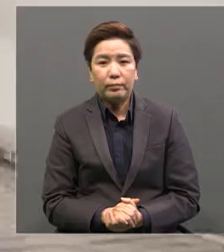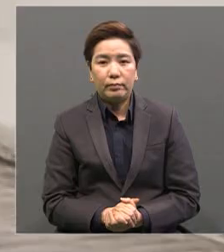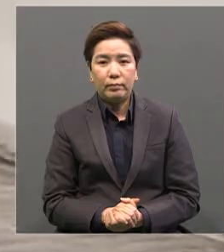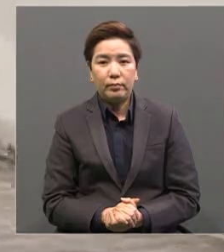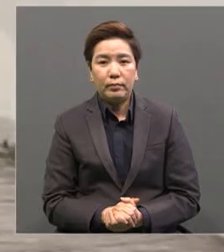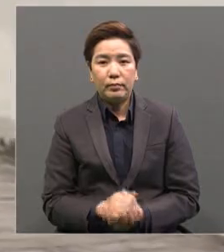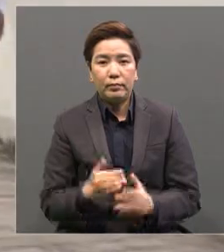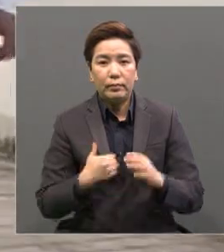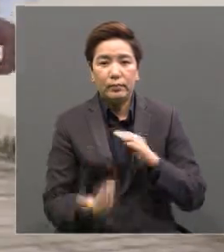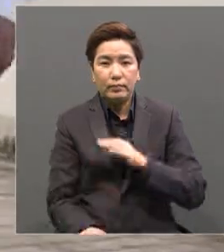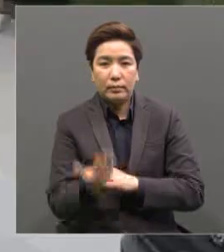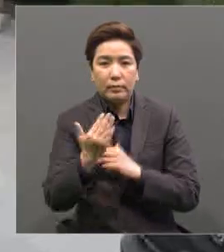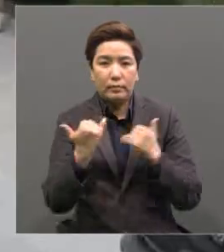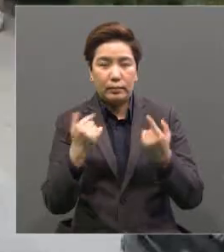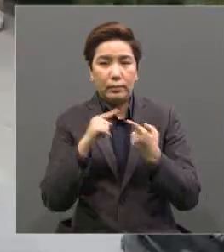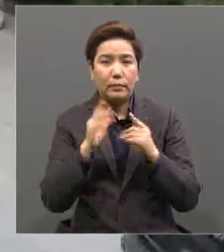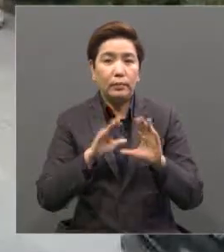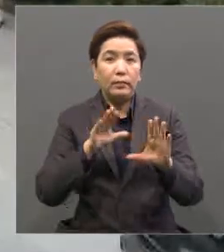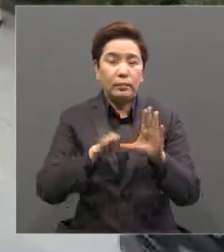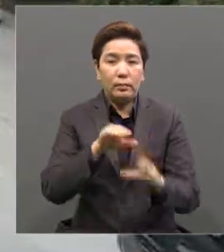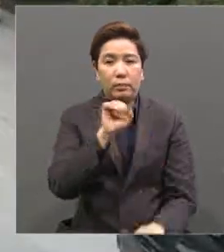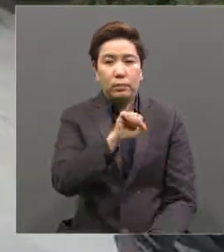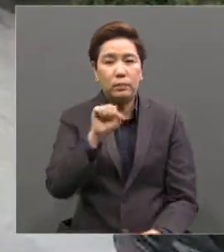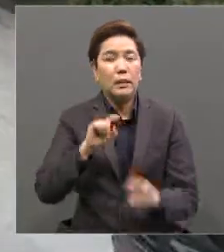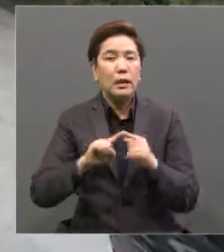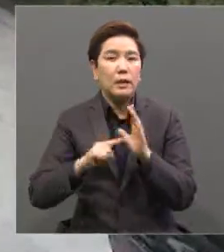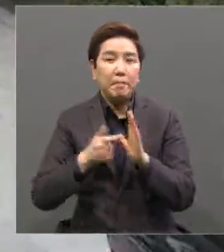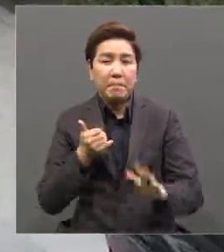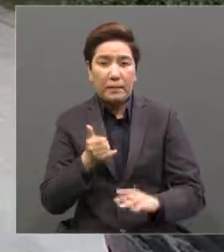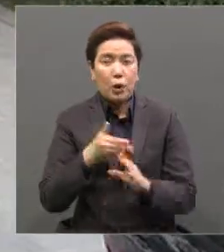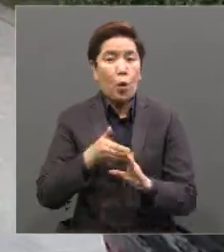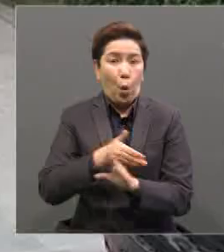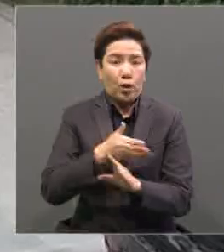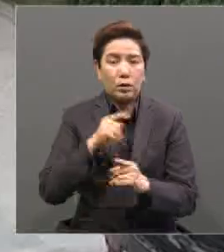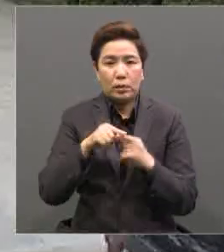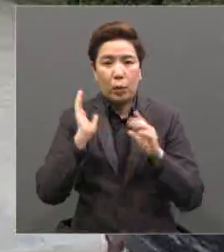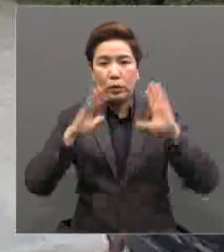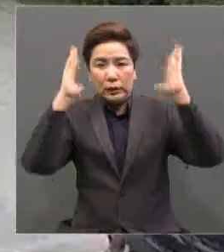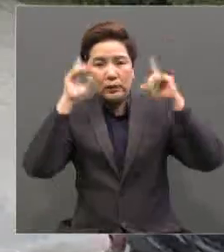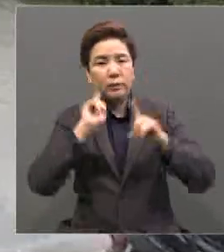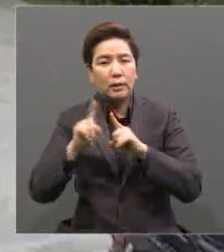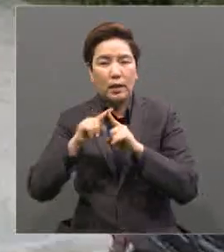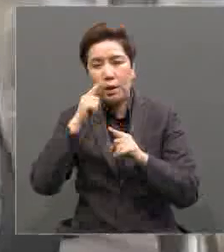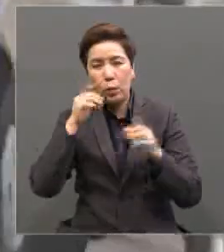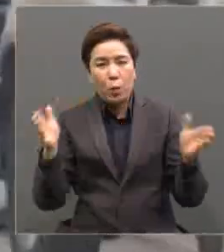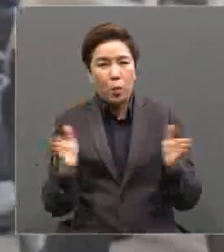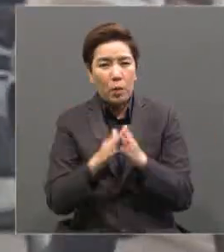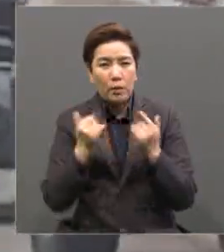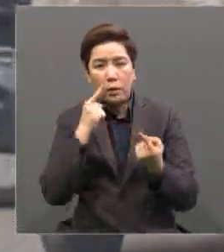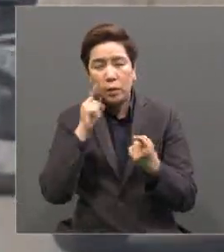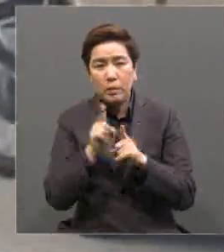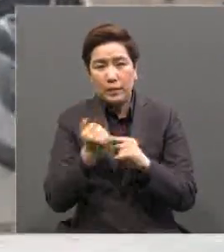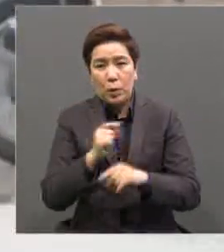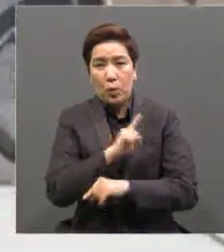บรรยากาศตั้งแต่เช้าที่ผ่านมานะคะว่าที่ผู้สมัครส.ส.มาตั้งแต่เช้าก่อนเวลารวมทั้งกองเชียร์ที่มาสร้างสีสันความคึกคักให้เกิดขึ้น